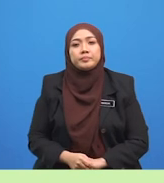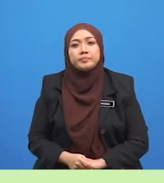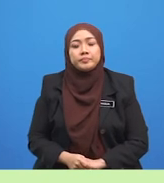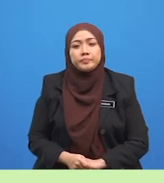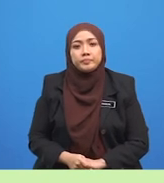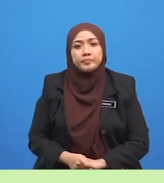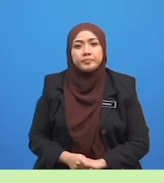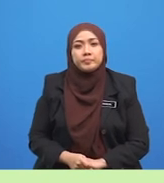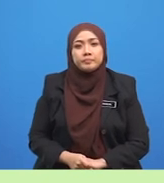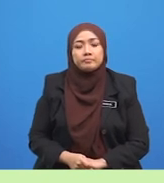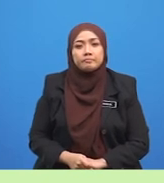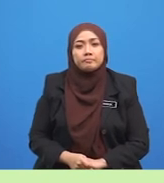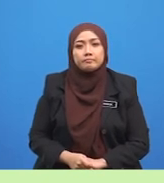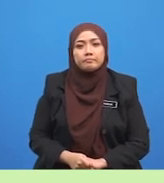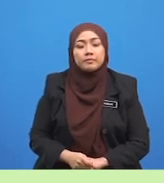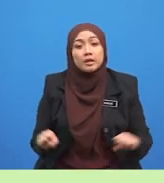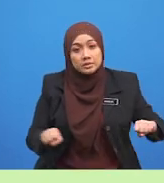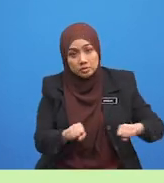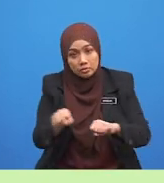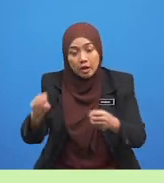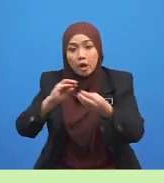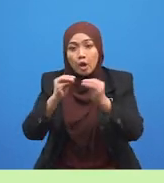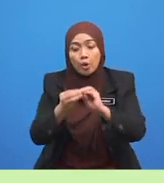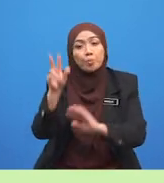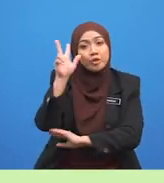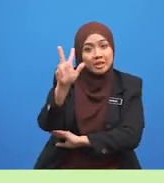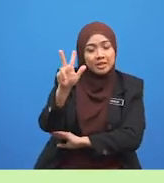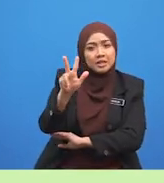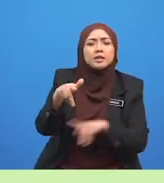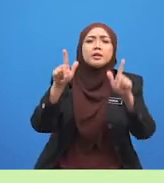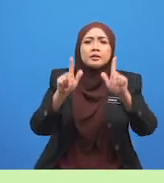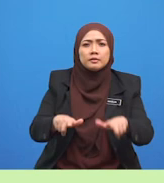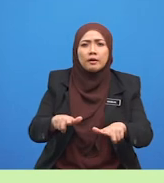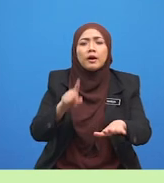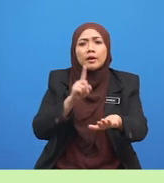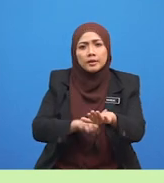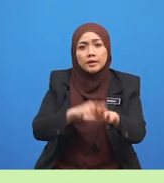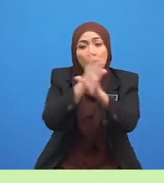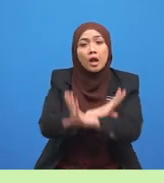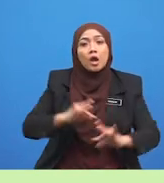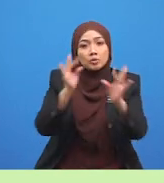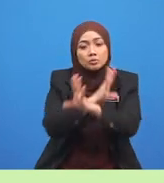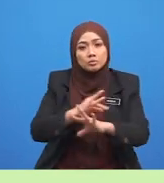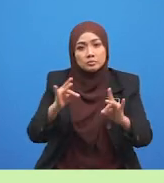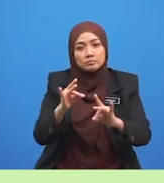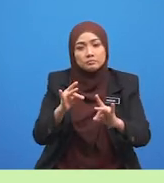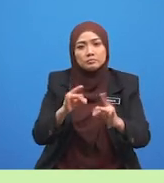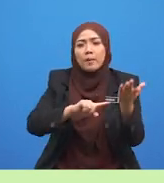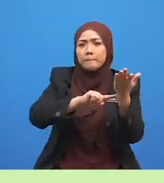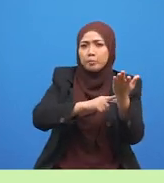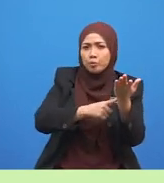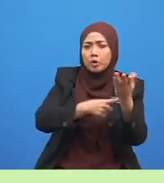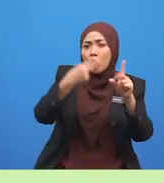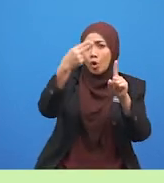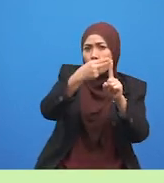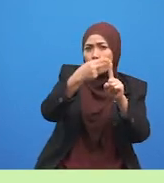Kita lihat tanda bagi sungai yang ketiga terletak di negeri Sarawak. Nama sungai ini bermula huruf